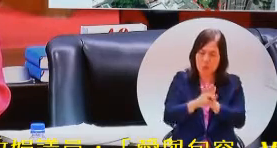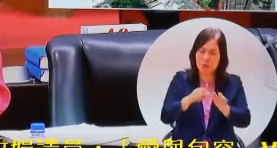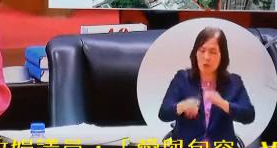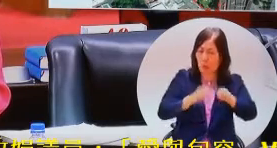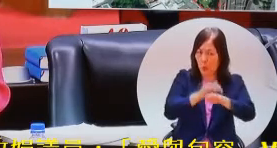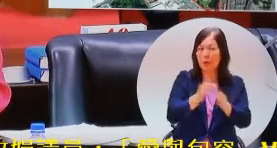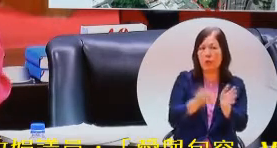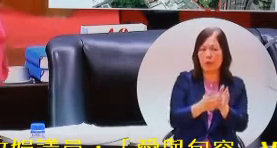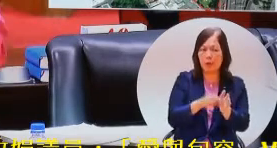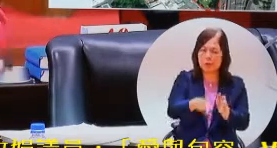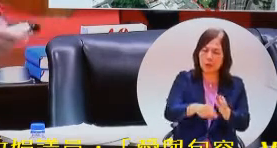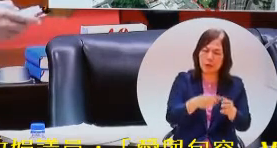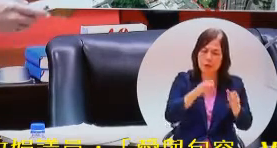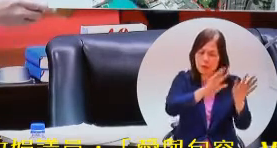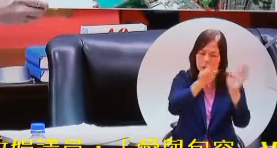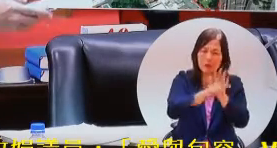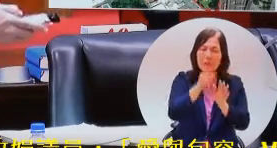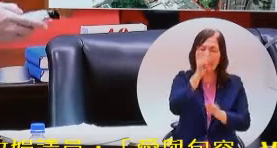我不懂，